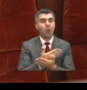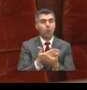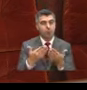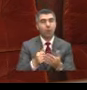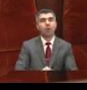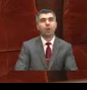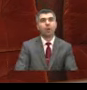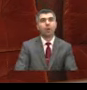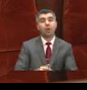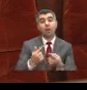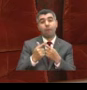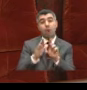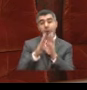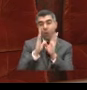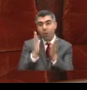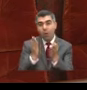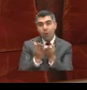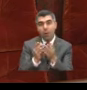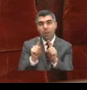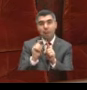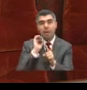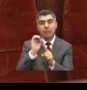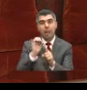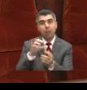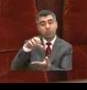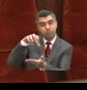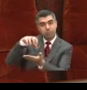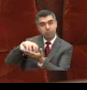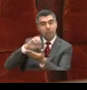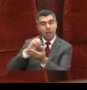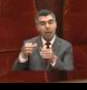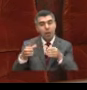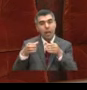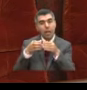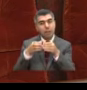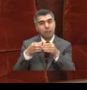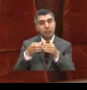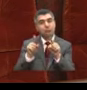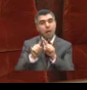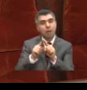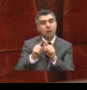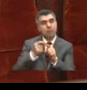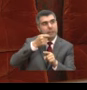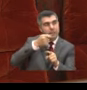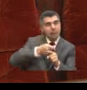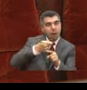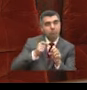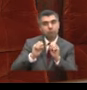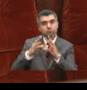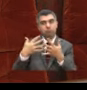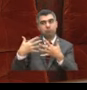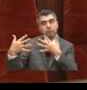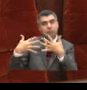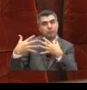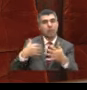مستوى تأهيل الفضاء اللي خصهم يتنموا فيهم القدرات ديال هاد الأطفال. كنا في واحد النسبة